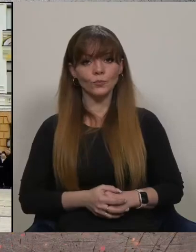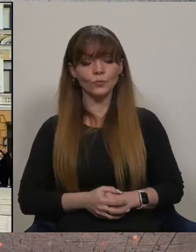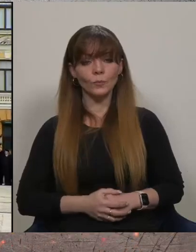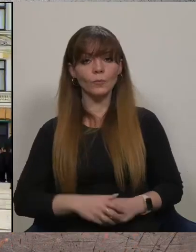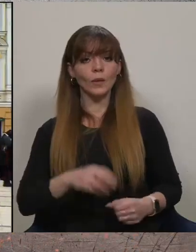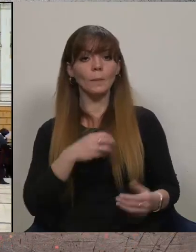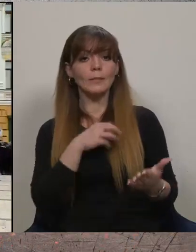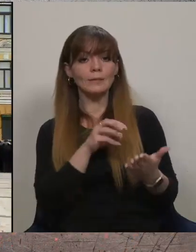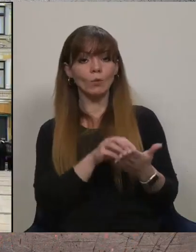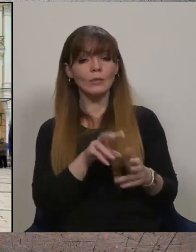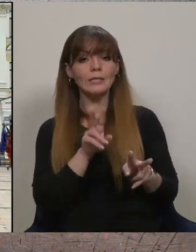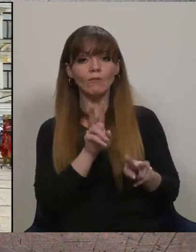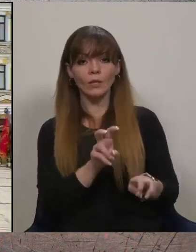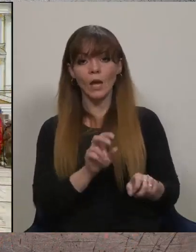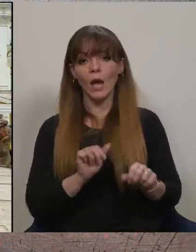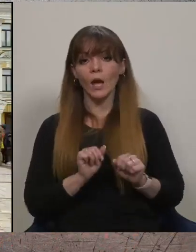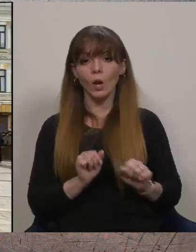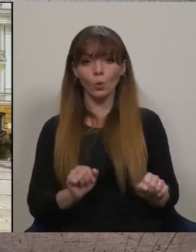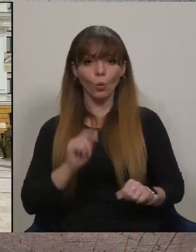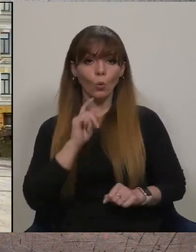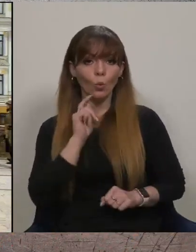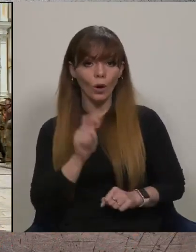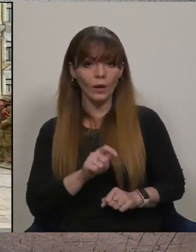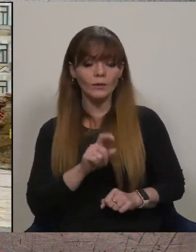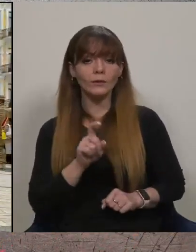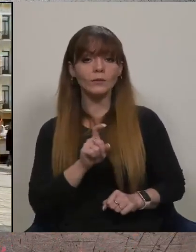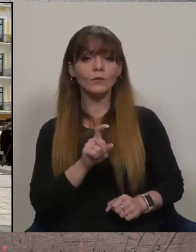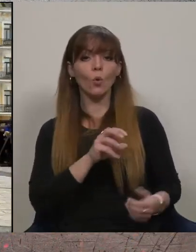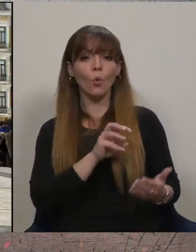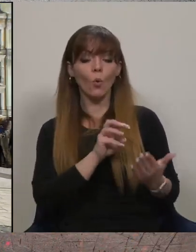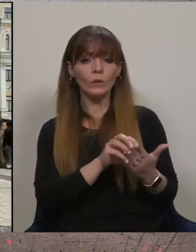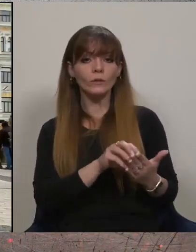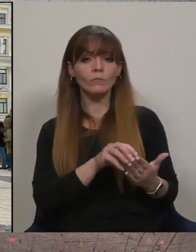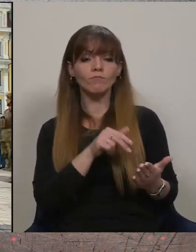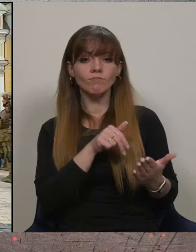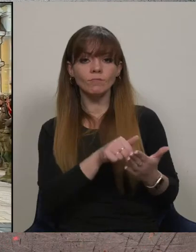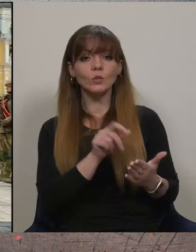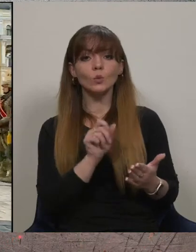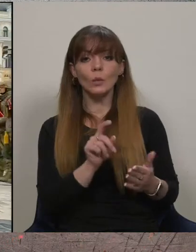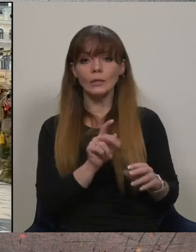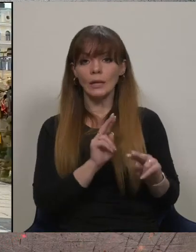Присвоєно звання Герой України з удостоєнням ордена Золота Зірка